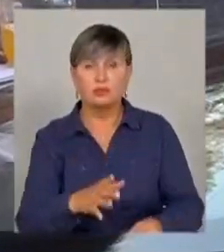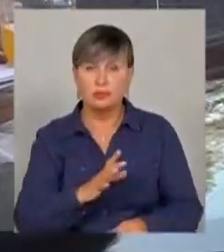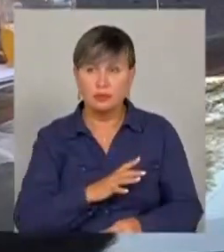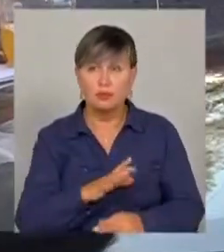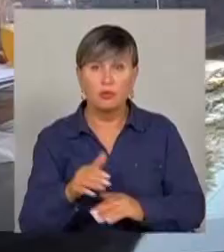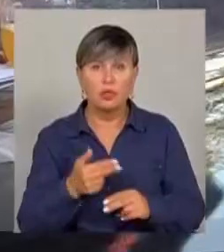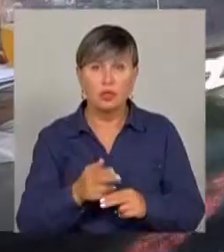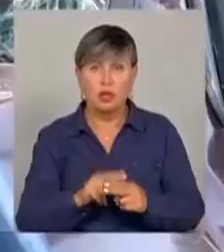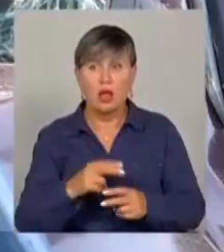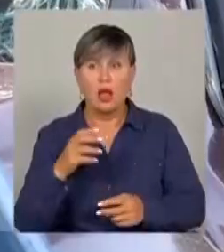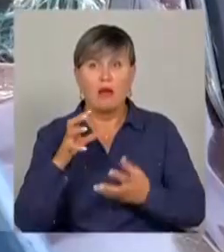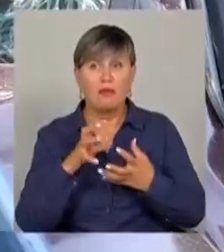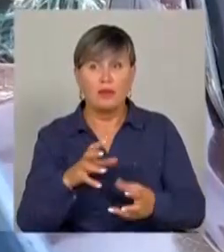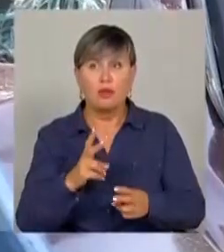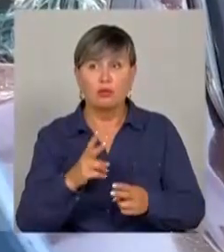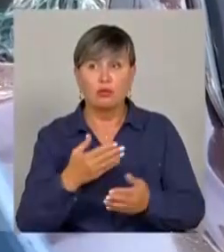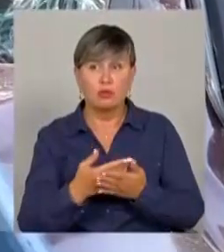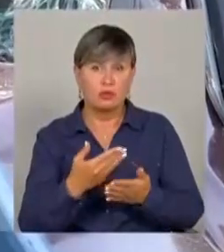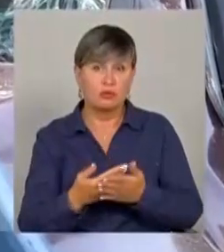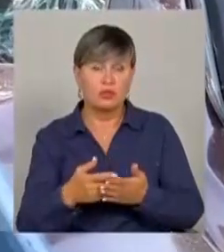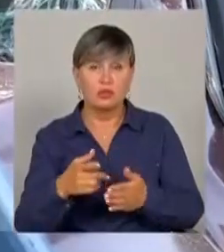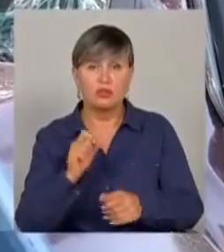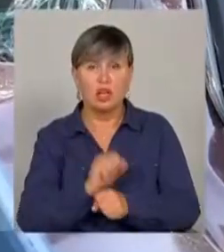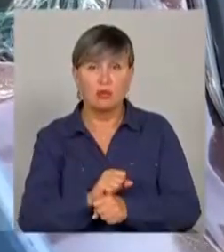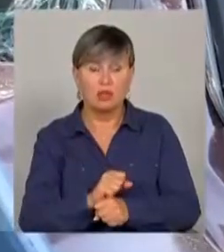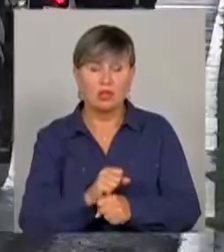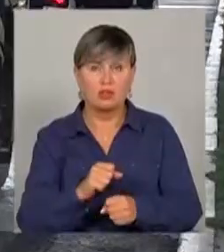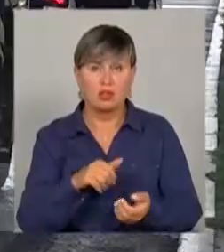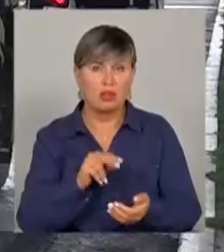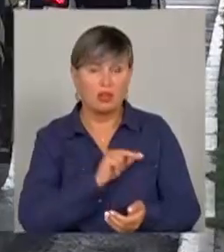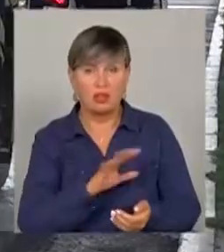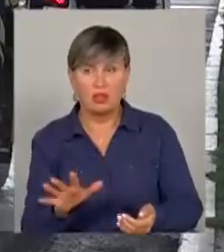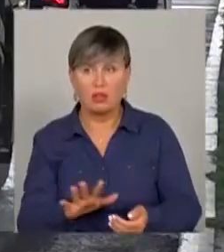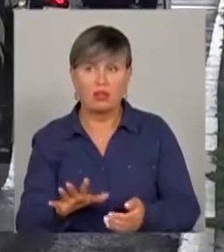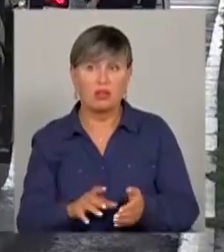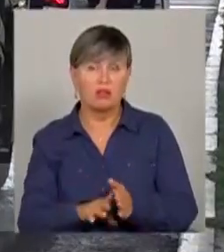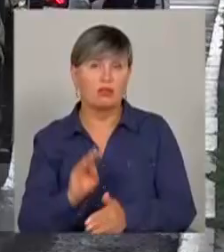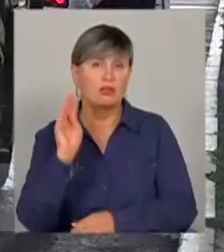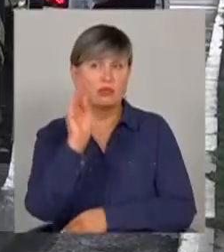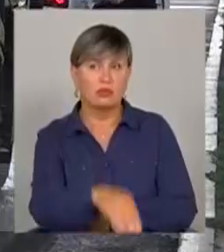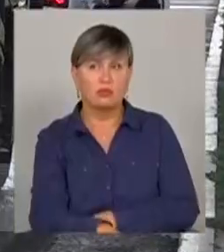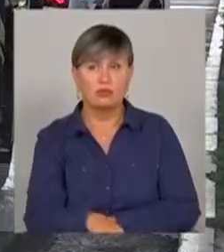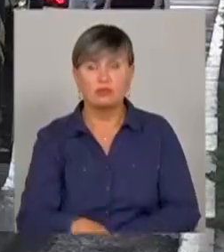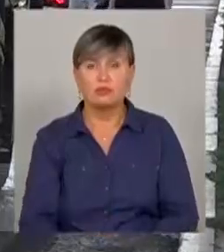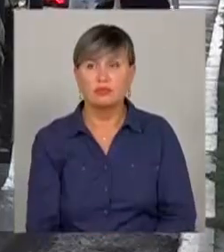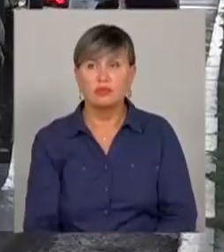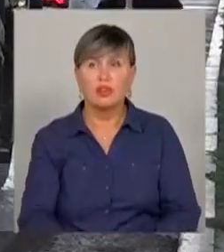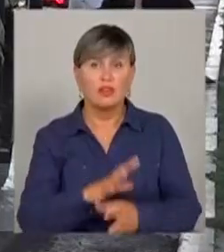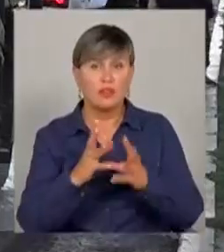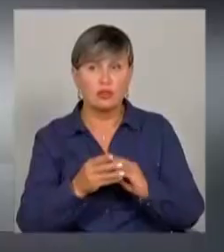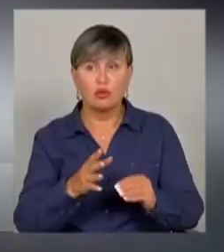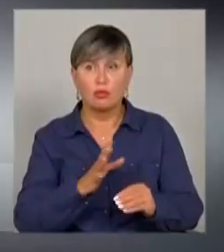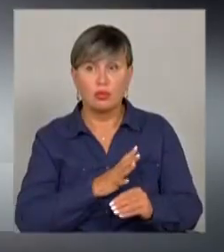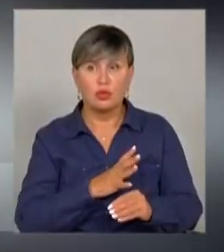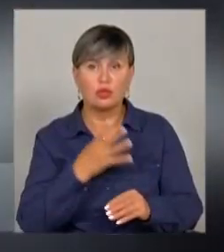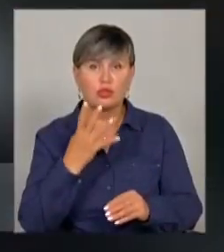После чего авто, у которого предварительно оказали тормоза, выехало на обочину проезжей части и застряло в арыке. Всего были